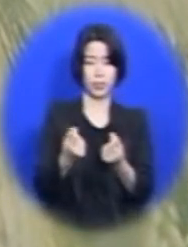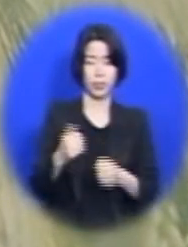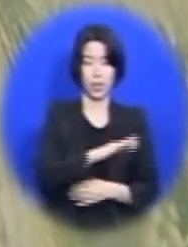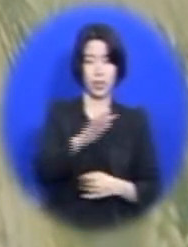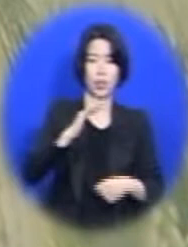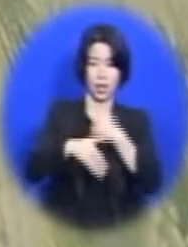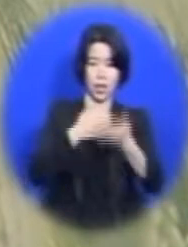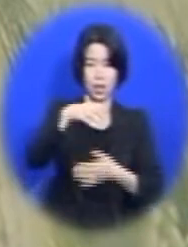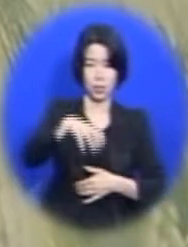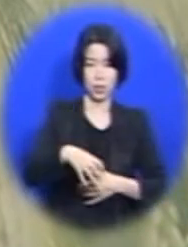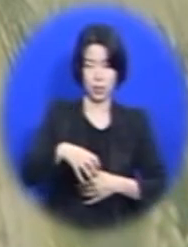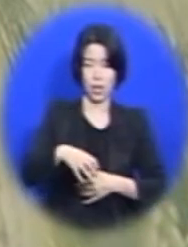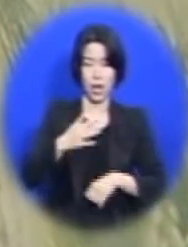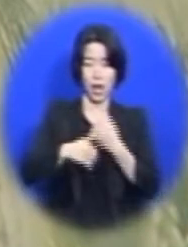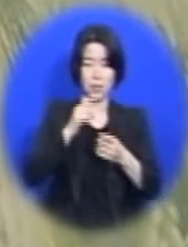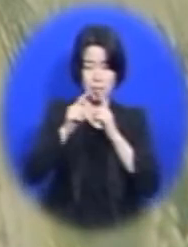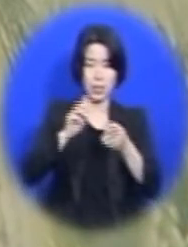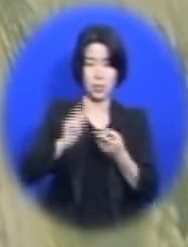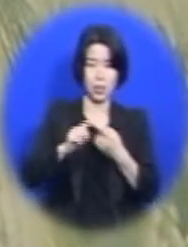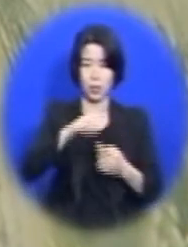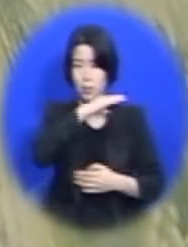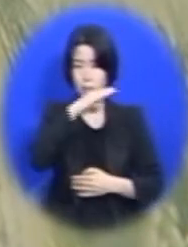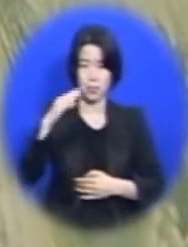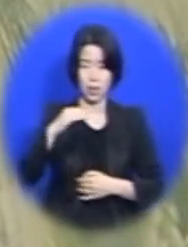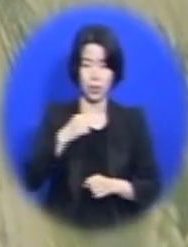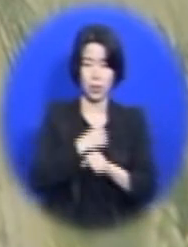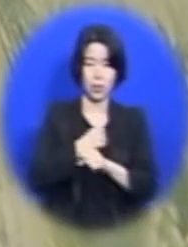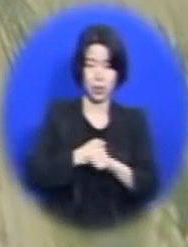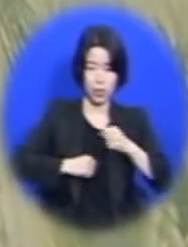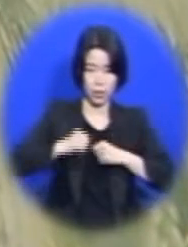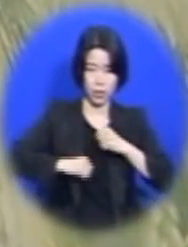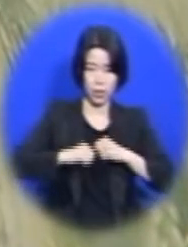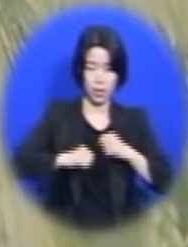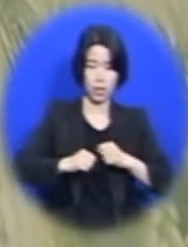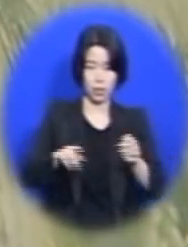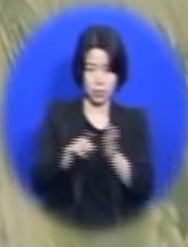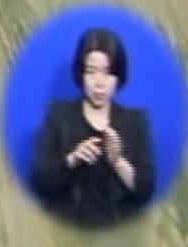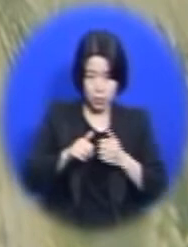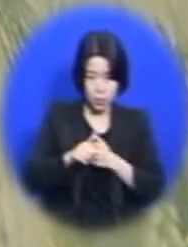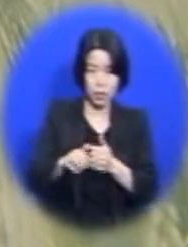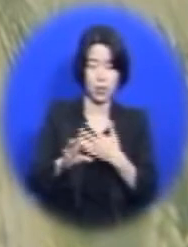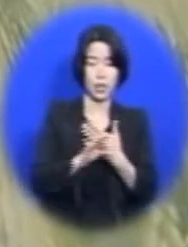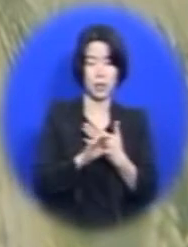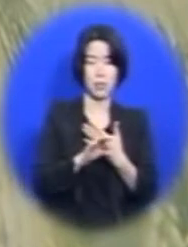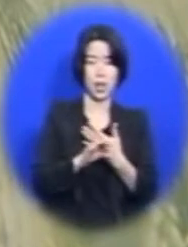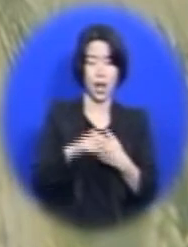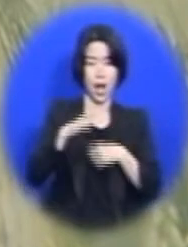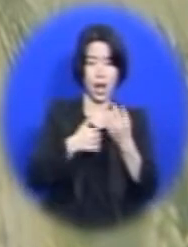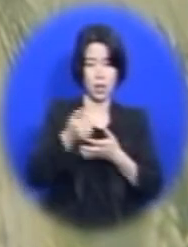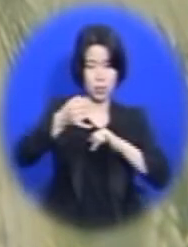하나님 앞에 정말 하나님이 하라고 한 대로 바로 해나가기로 믿고 나가면 하나님은 반드시